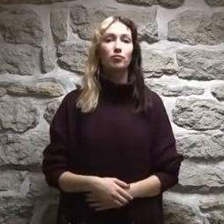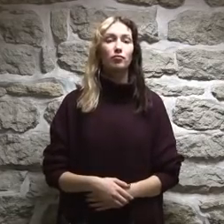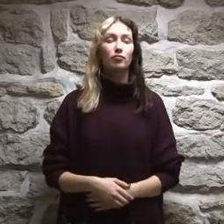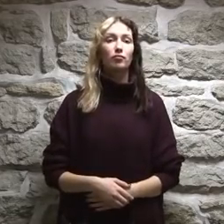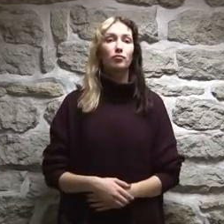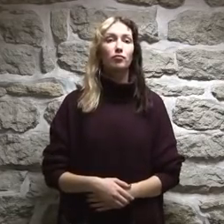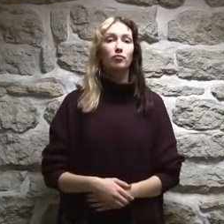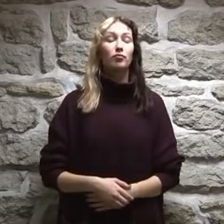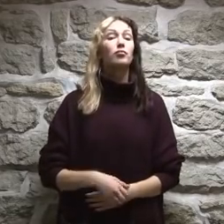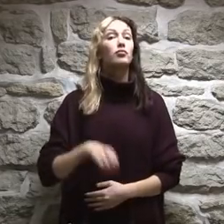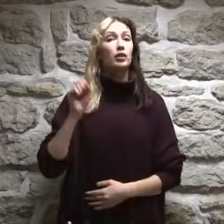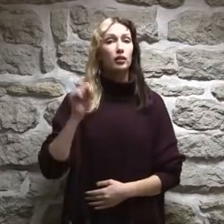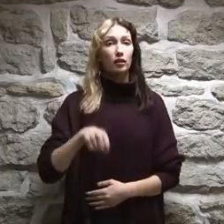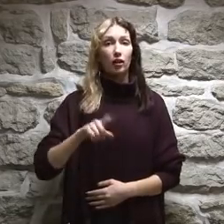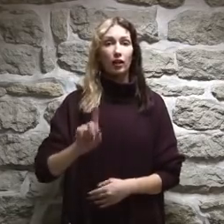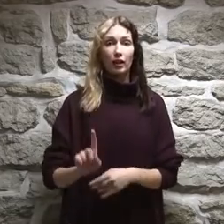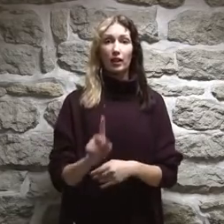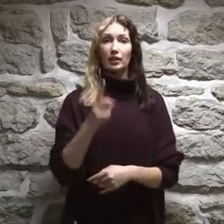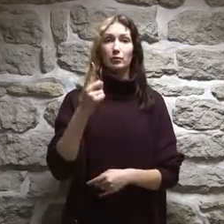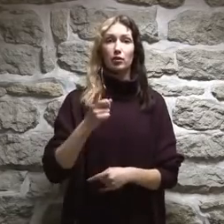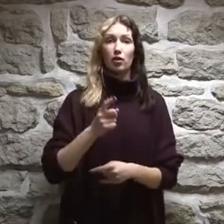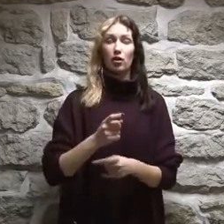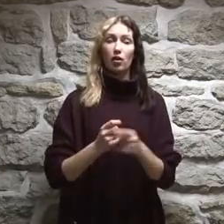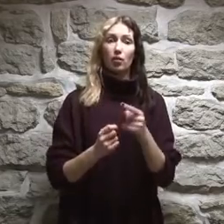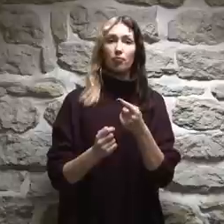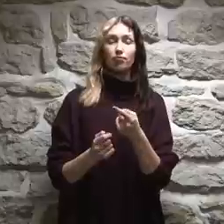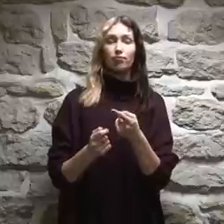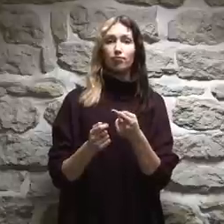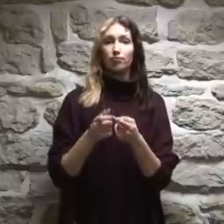Ja kõigepealt pean alustama